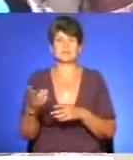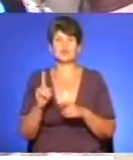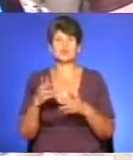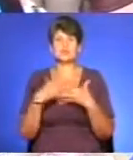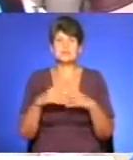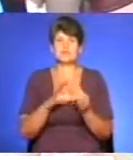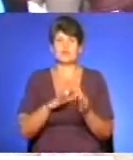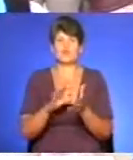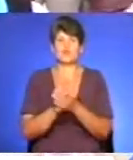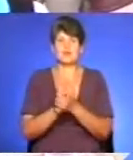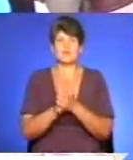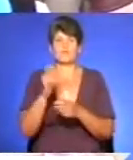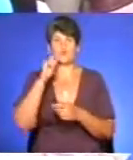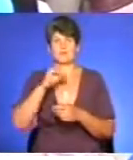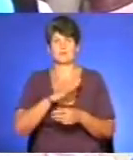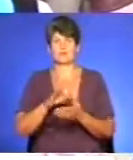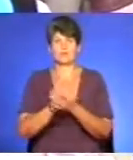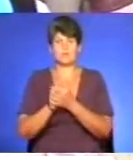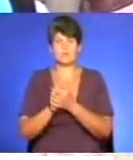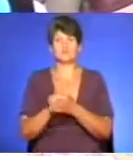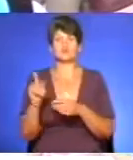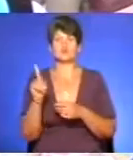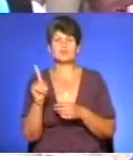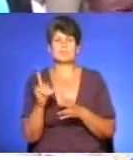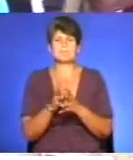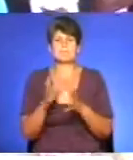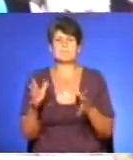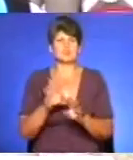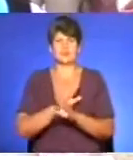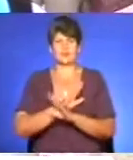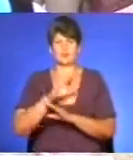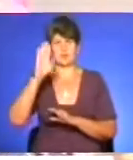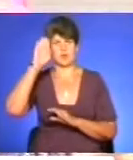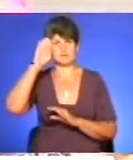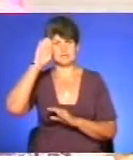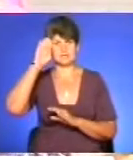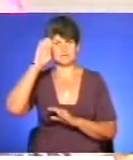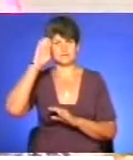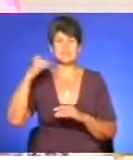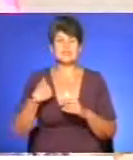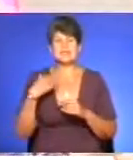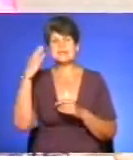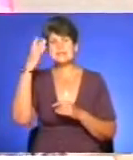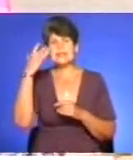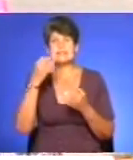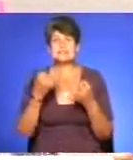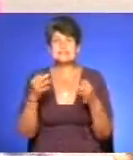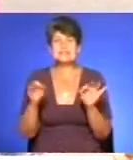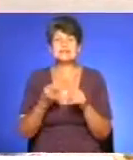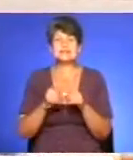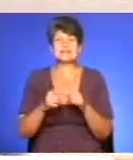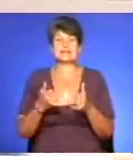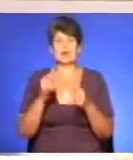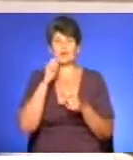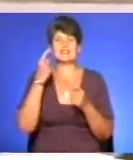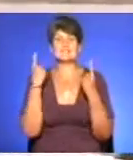був мир, в Україні був мир, щоб більше не гинули хлопці. Мені здається, незалежність то для України це і